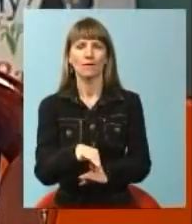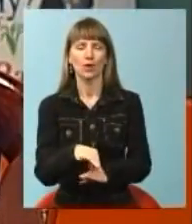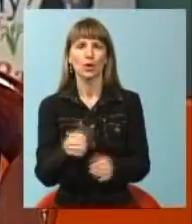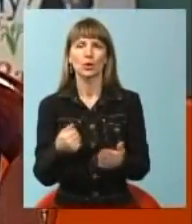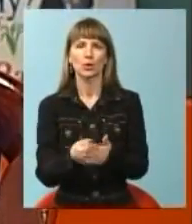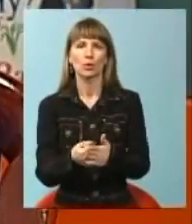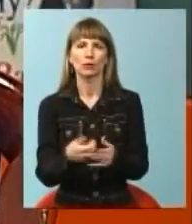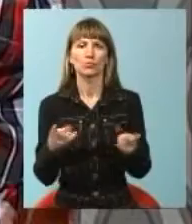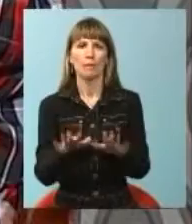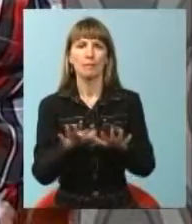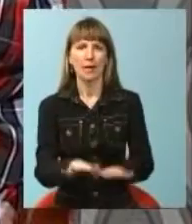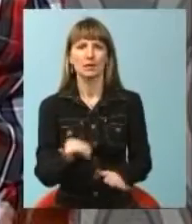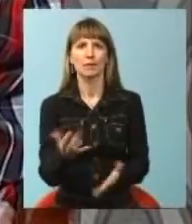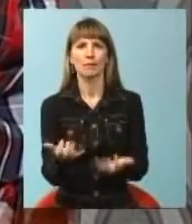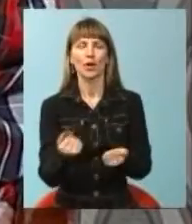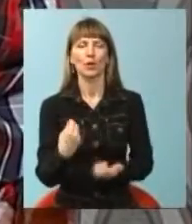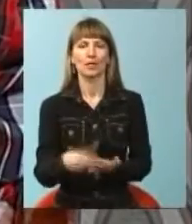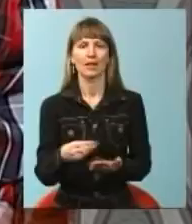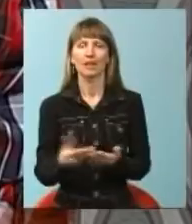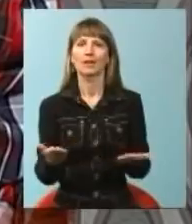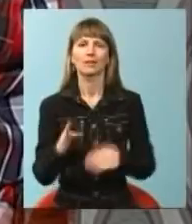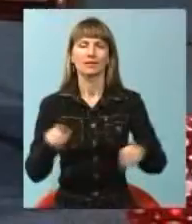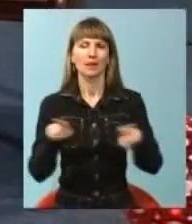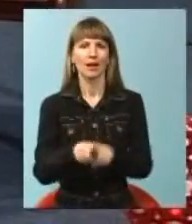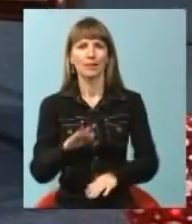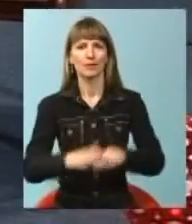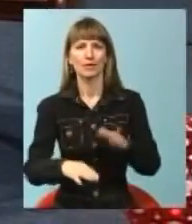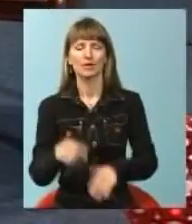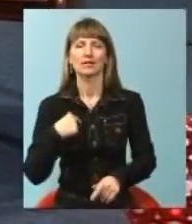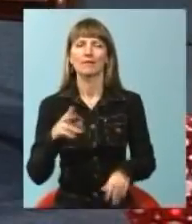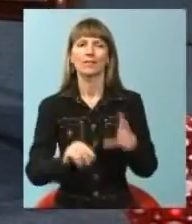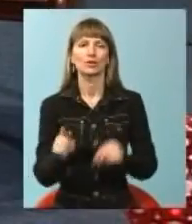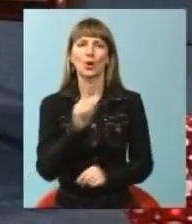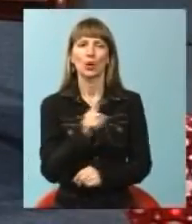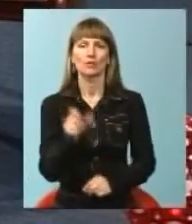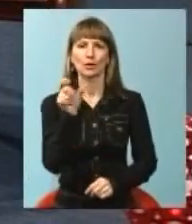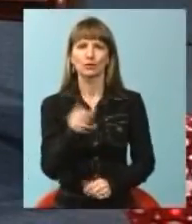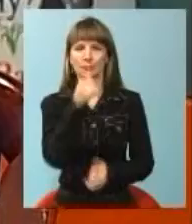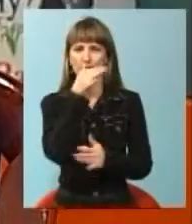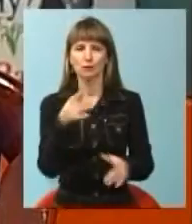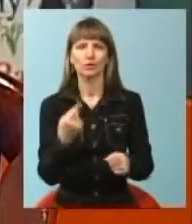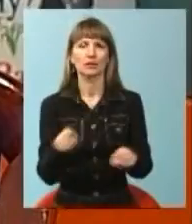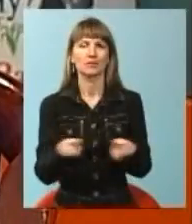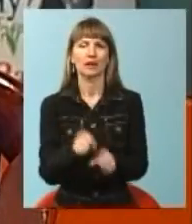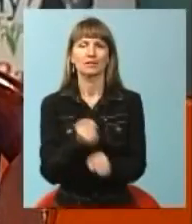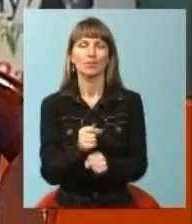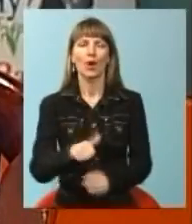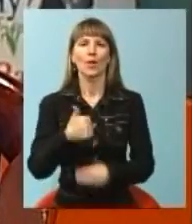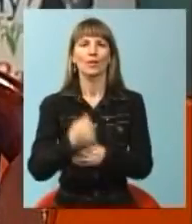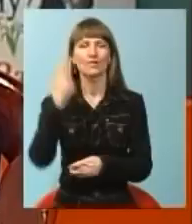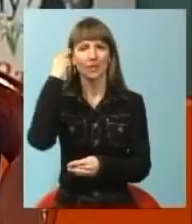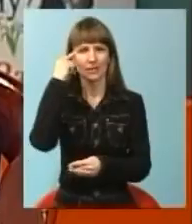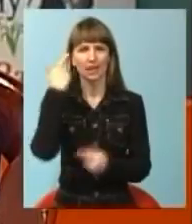місць. Звичайно, беруть за це кошти. Як тобі така професія? Я вважаю, що кожна людина зможе так зробити. Головне – знати,